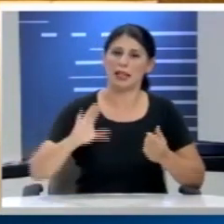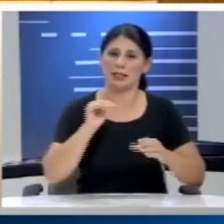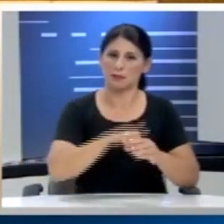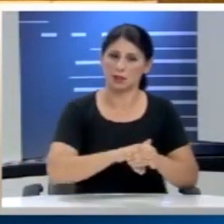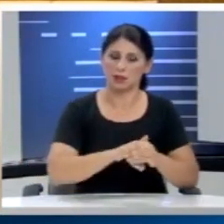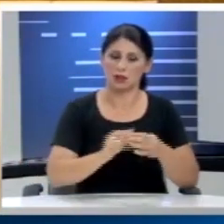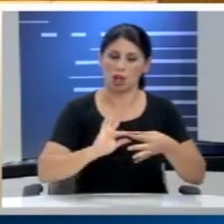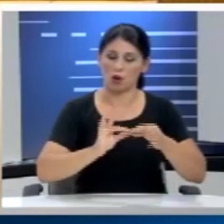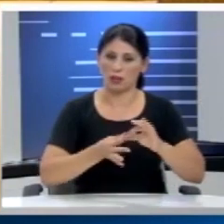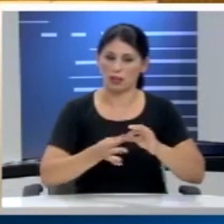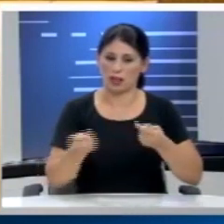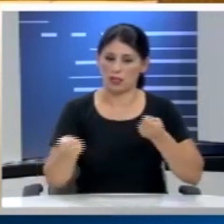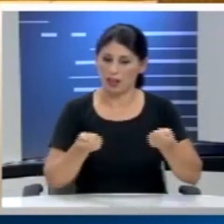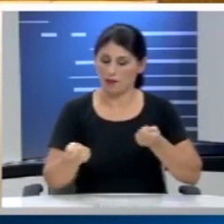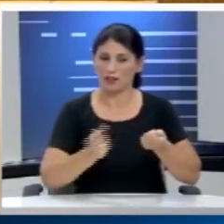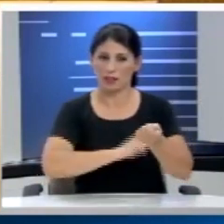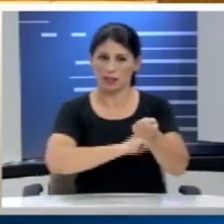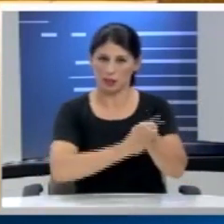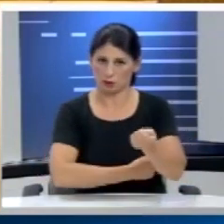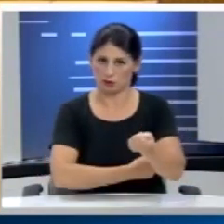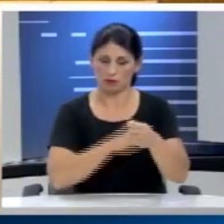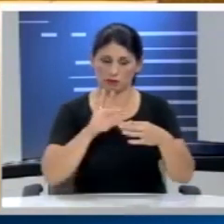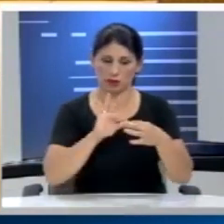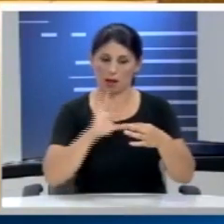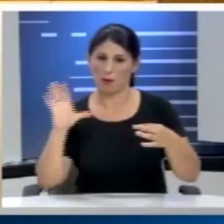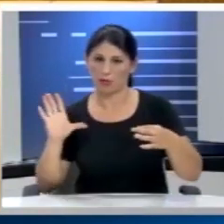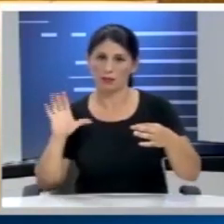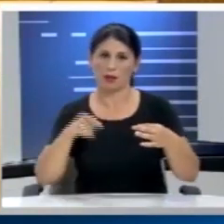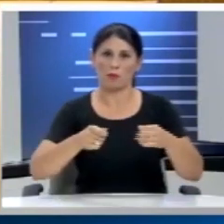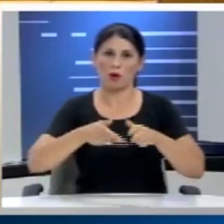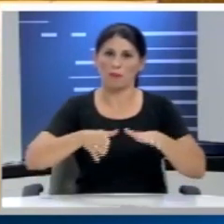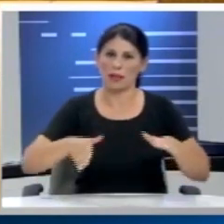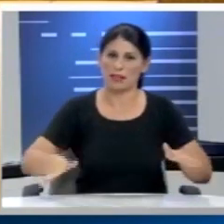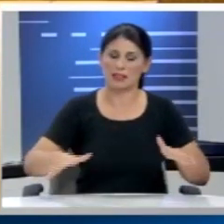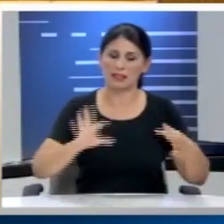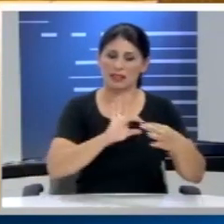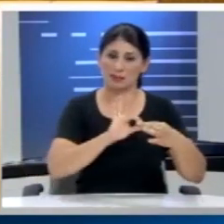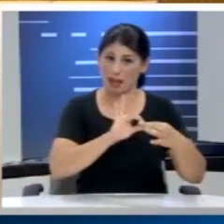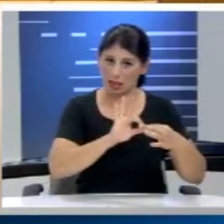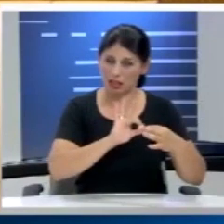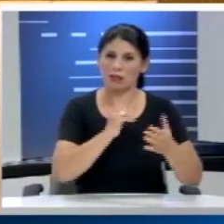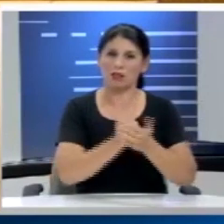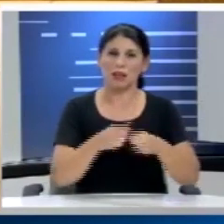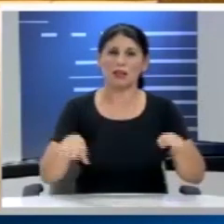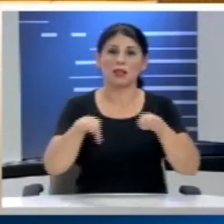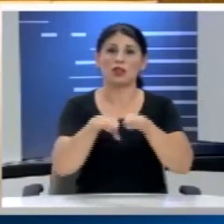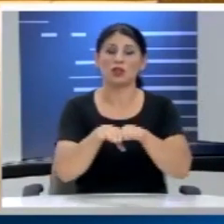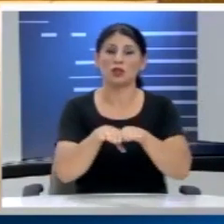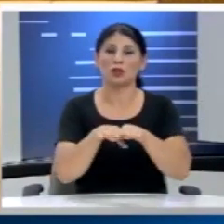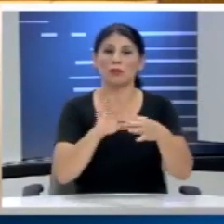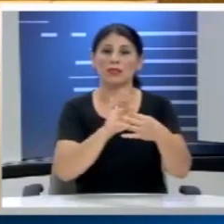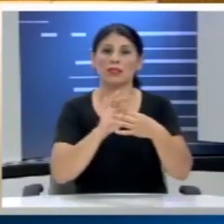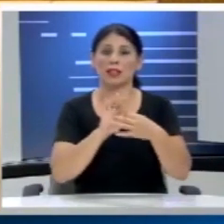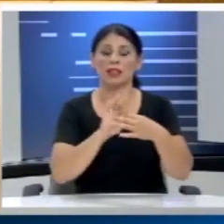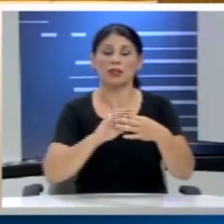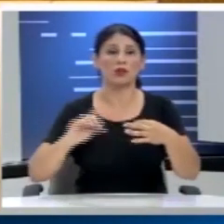όργανα διεύθυνσης και εξουσίας, την αποδέσμευση από ιμπεριαλιστικές συμμαχίες και την ισότιμη